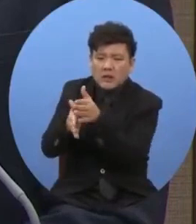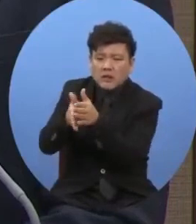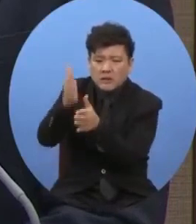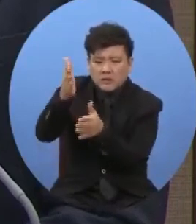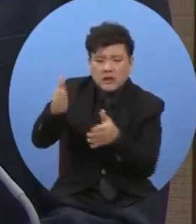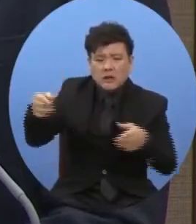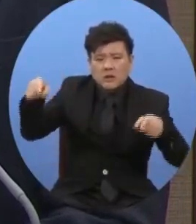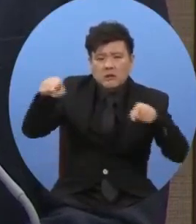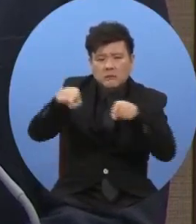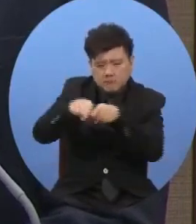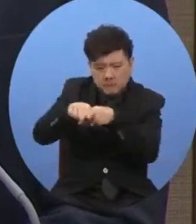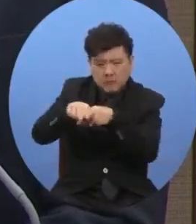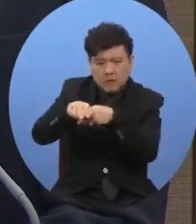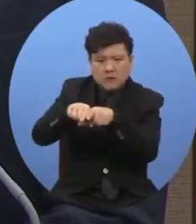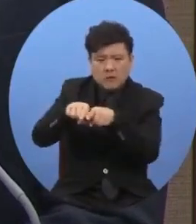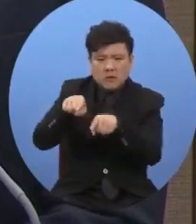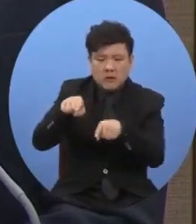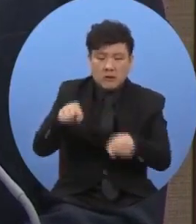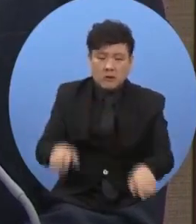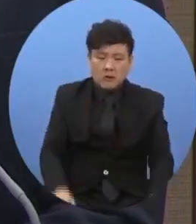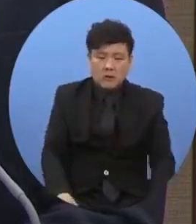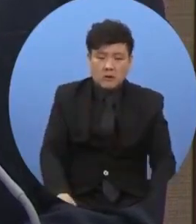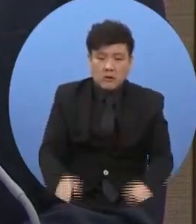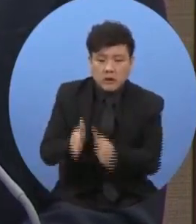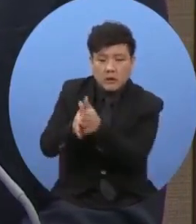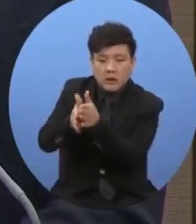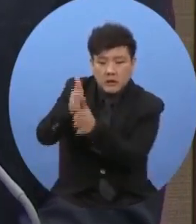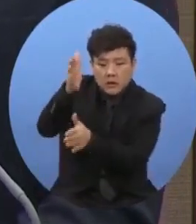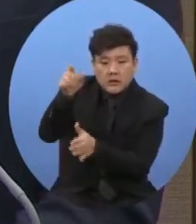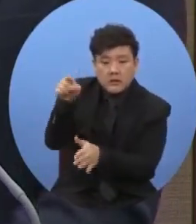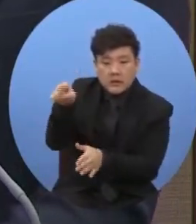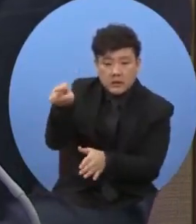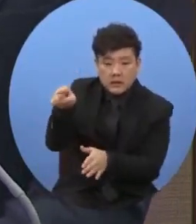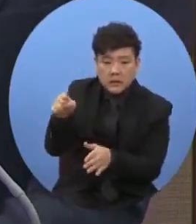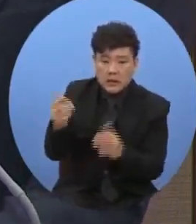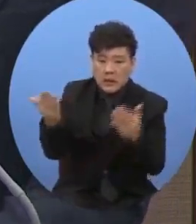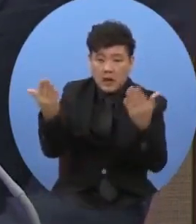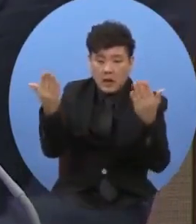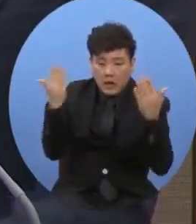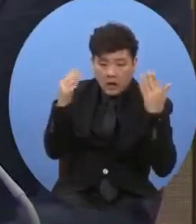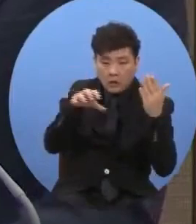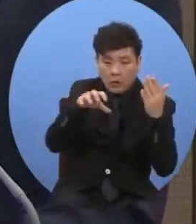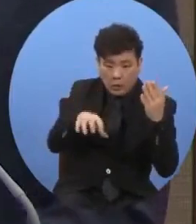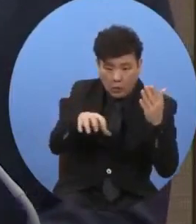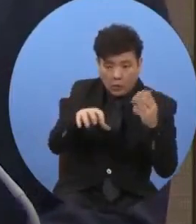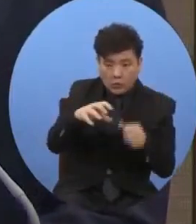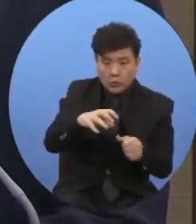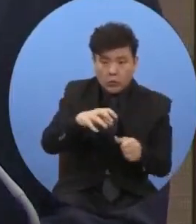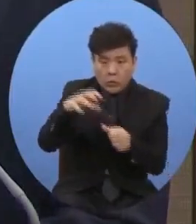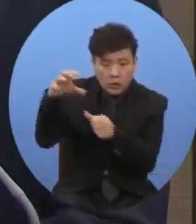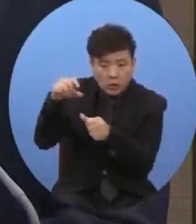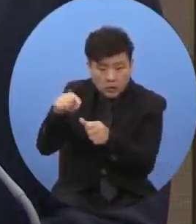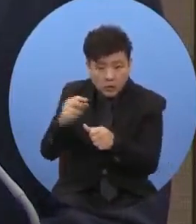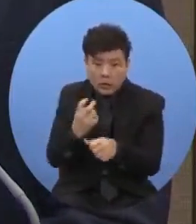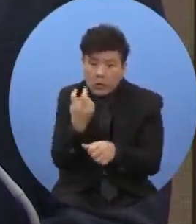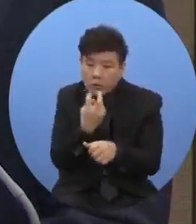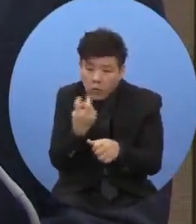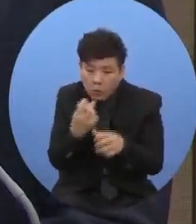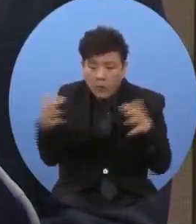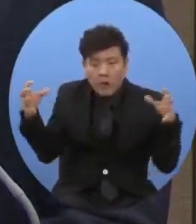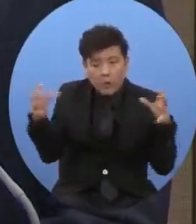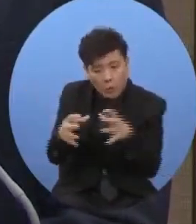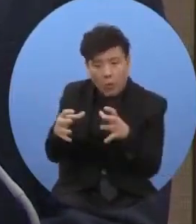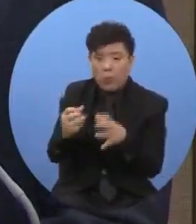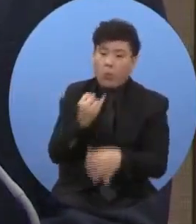요구사항이 있으시거든요. 그러니까 지자체가 뭐 학교 공간을 이용해서 그냥 다 돌봄을 통합적으로 해버려도 좋을 수도